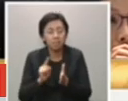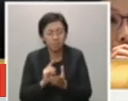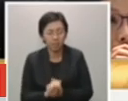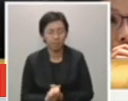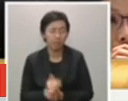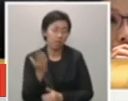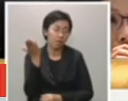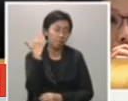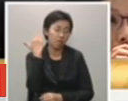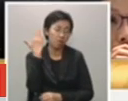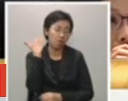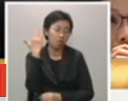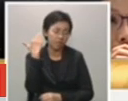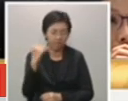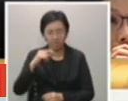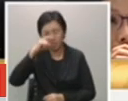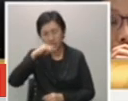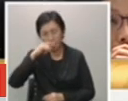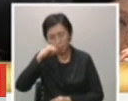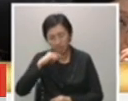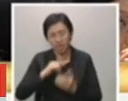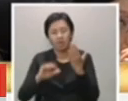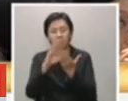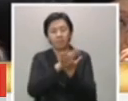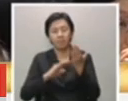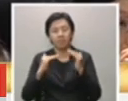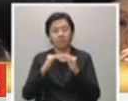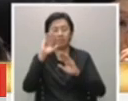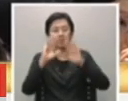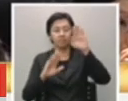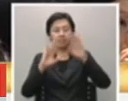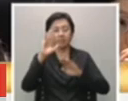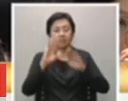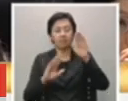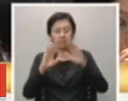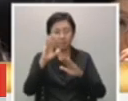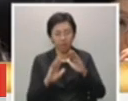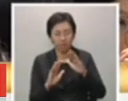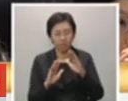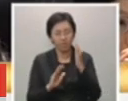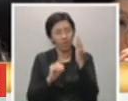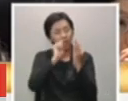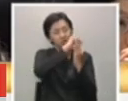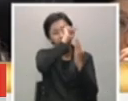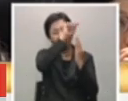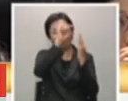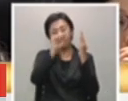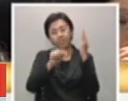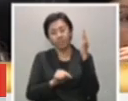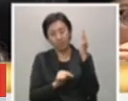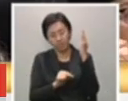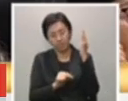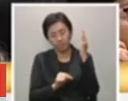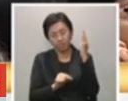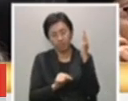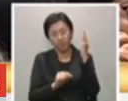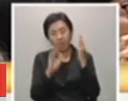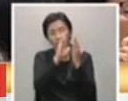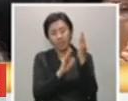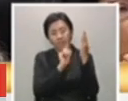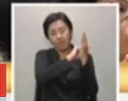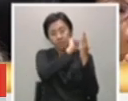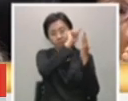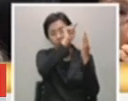ในอดีตเนี่ยผมต้องเรียนอย่างนี้ครับประเทศไทยเป็นประเทศประชาธิปไตยล้อมรอบด้วยประเทศที่มีภาวะท